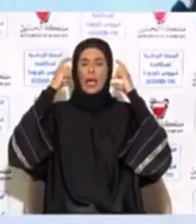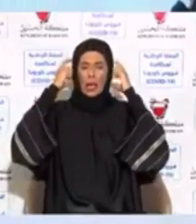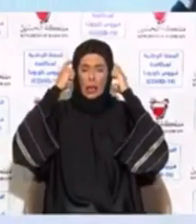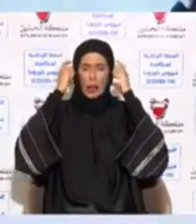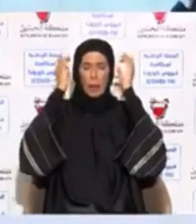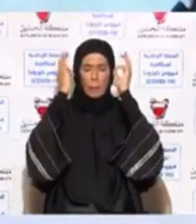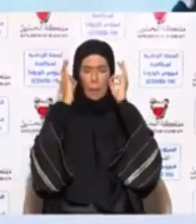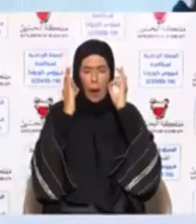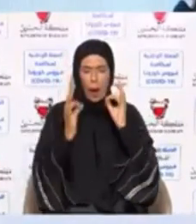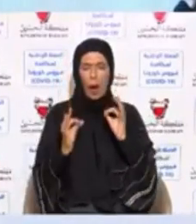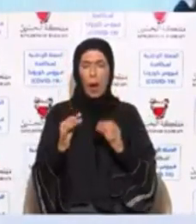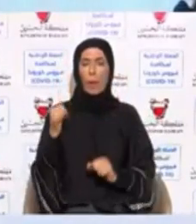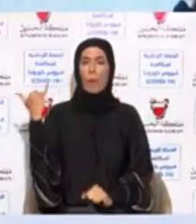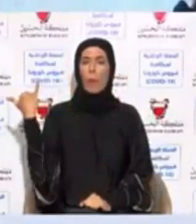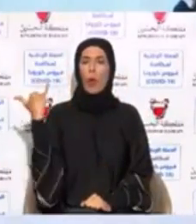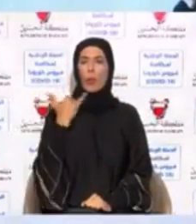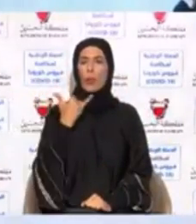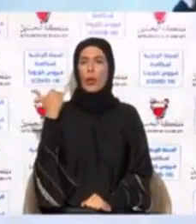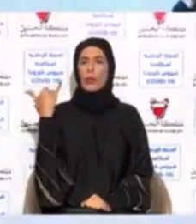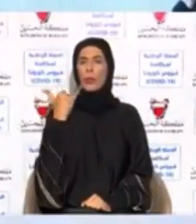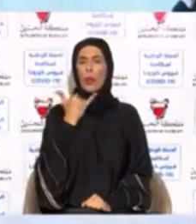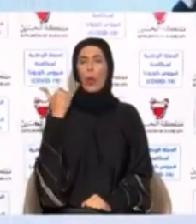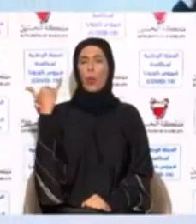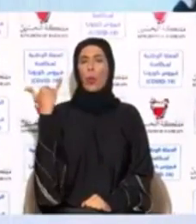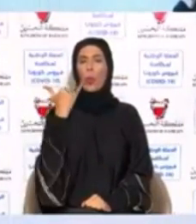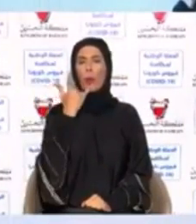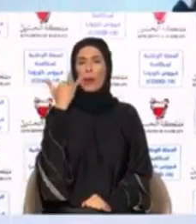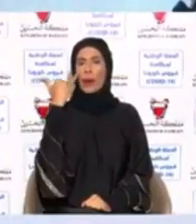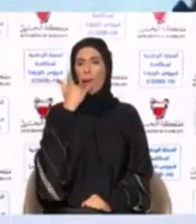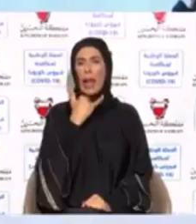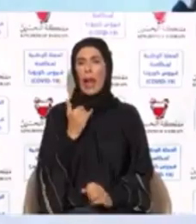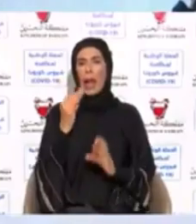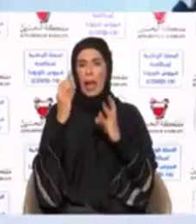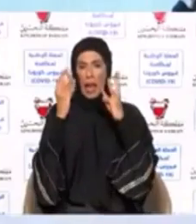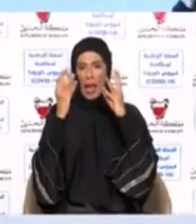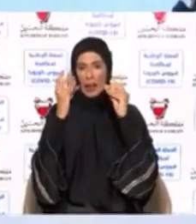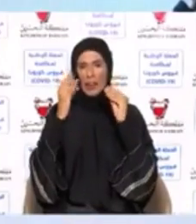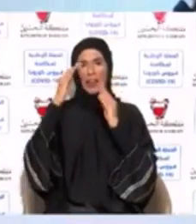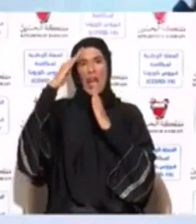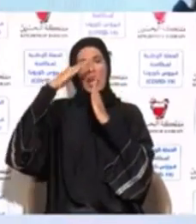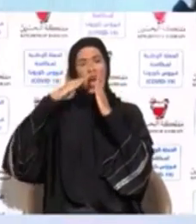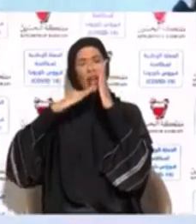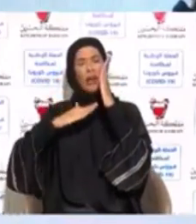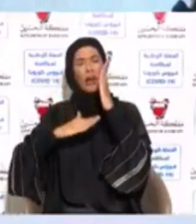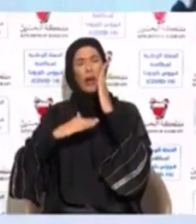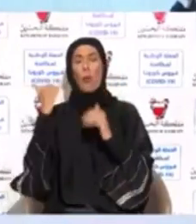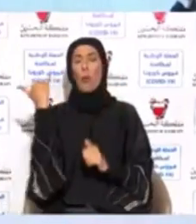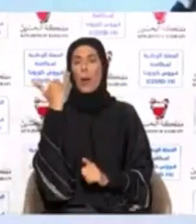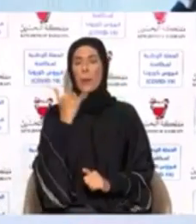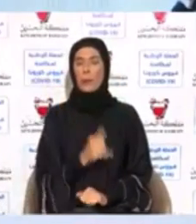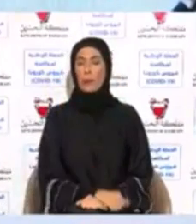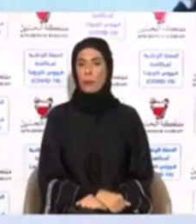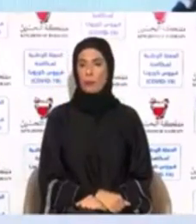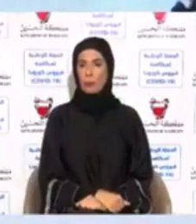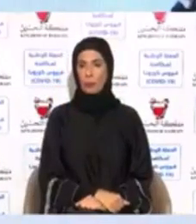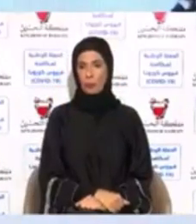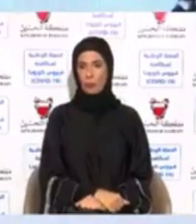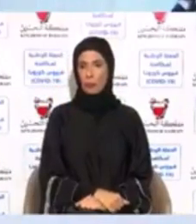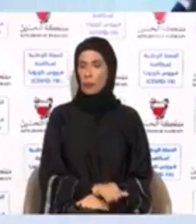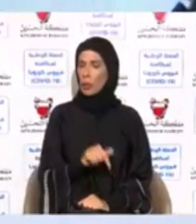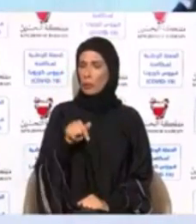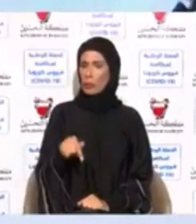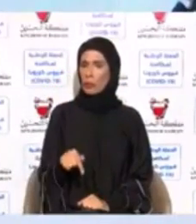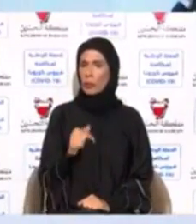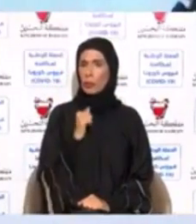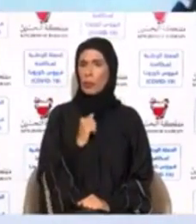العلميه اثبتت في حاله ارتداء الكمامات فعلا تقلل عدد نسبه الاصابه، وهذا جدا جدا مهم، ما عدا اذا كانت في ممارسه